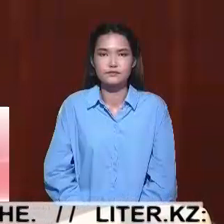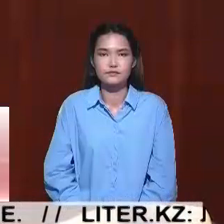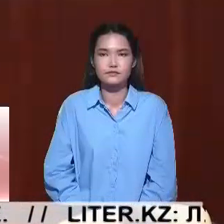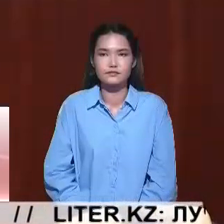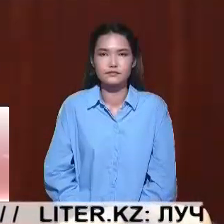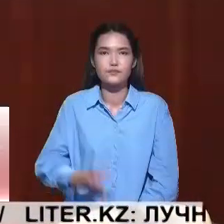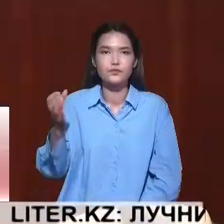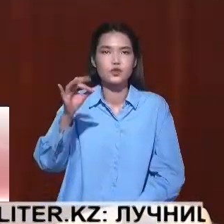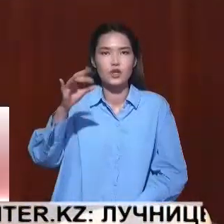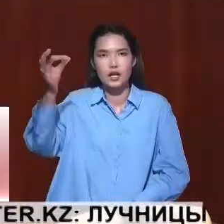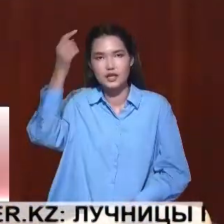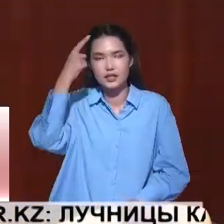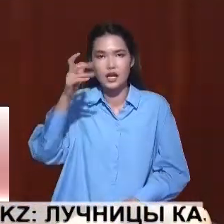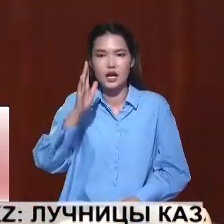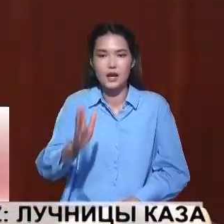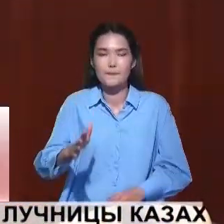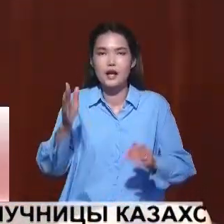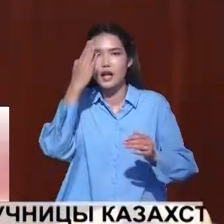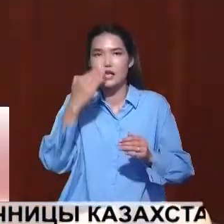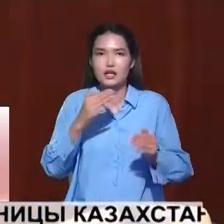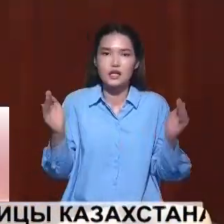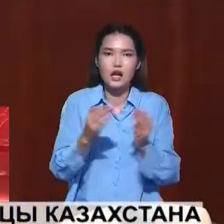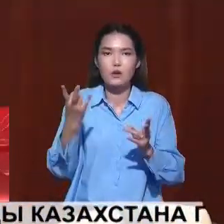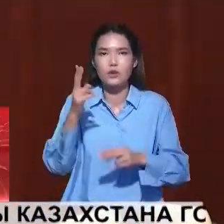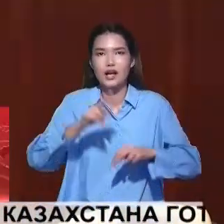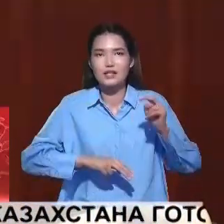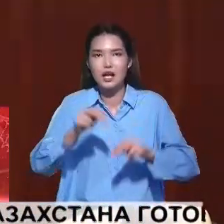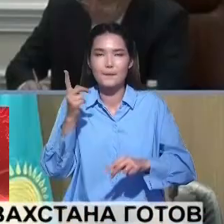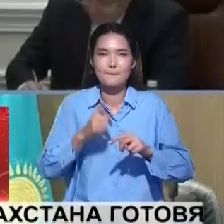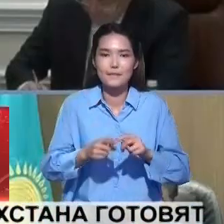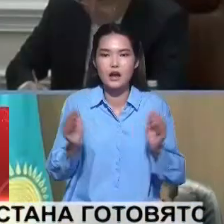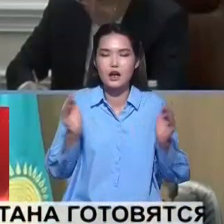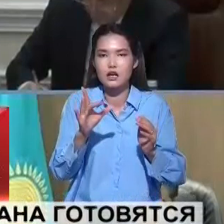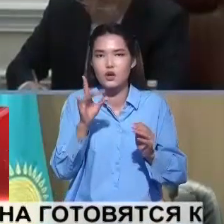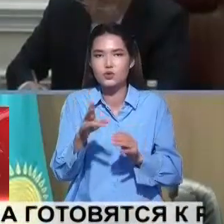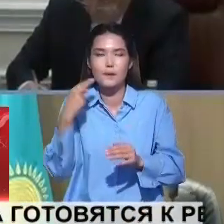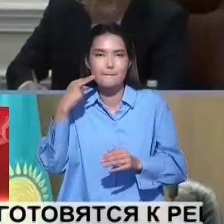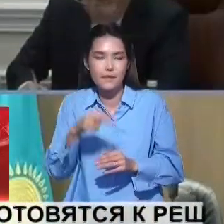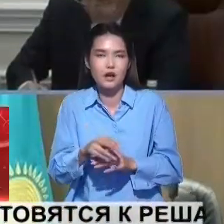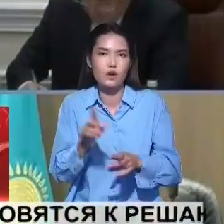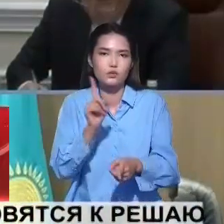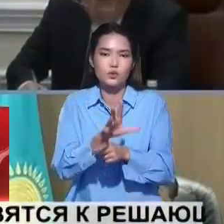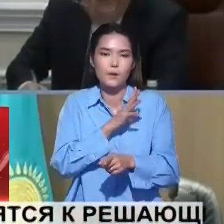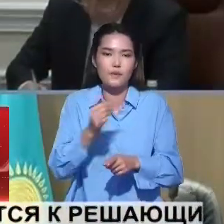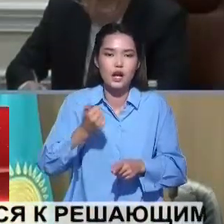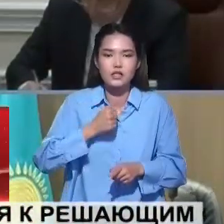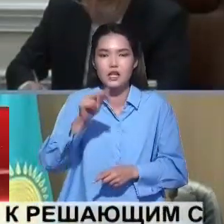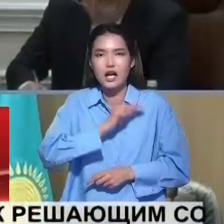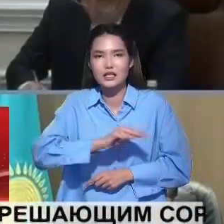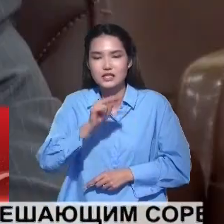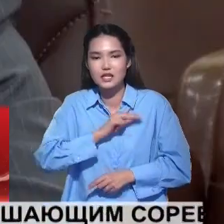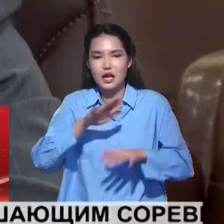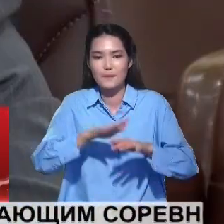экологии. Еще раз напомню, лето короткое, надо все успеть сделать в установленные сроки, причем качественно. К сожалению, в работе местных органов